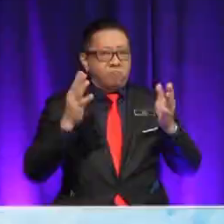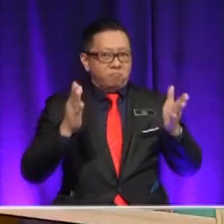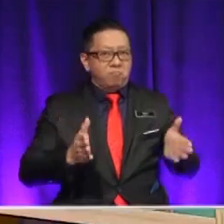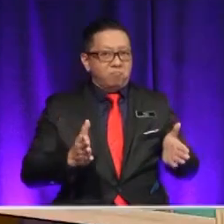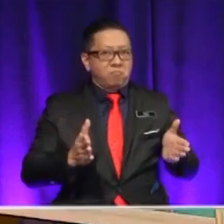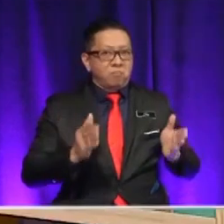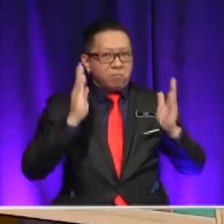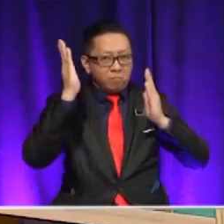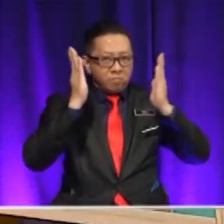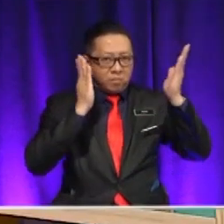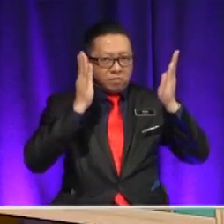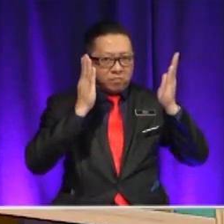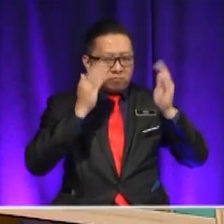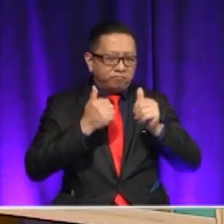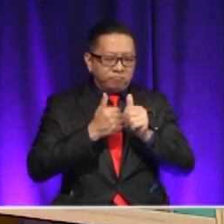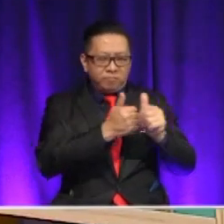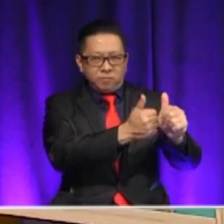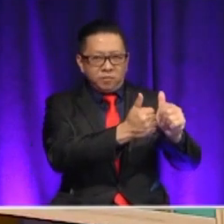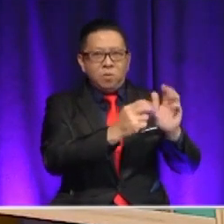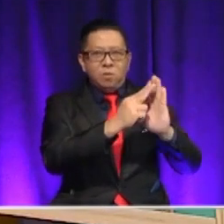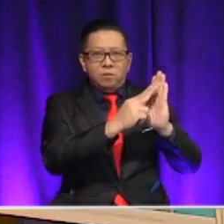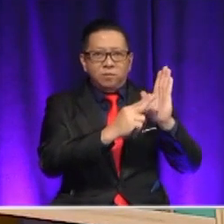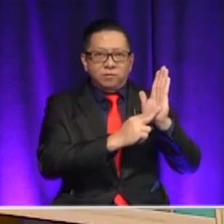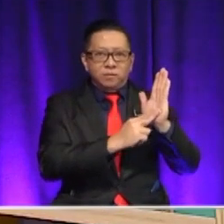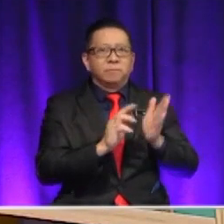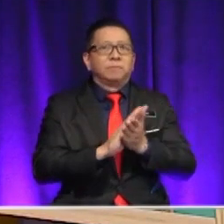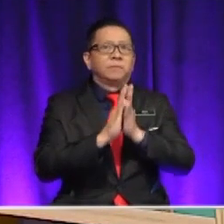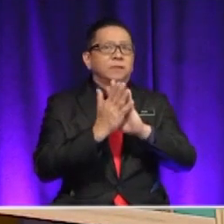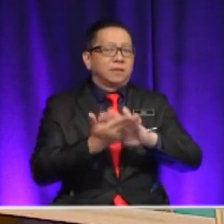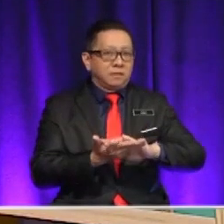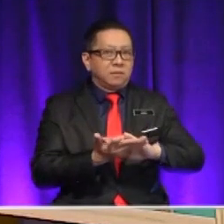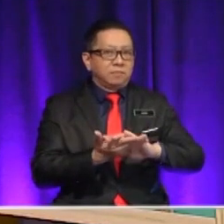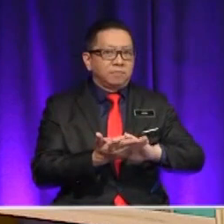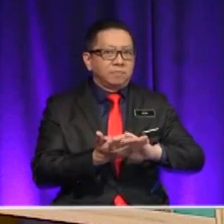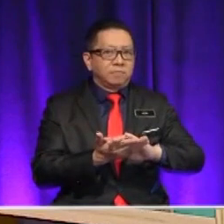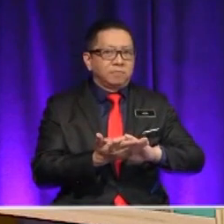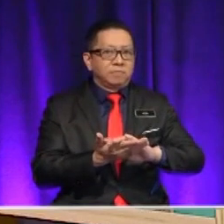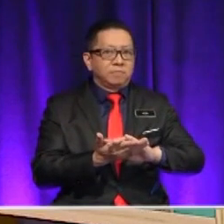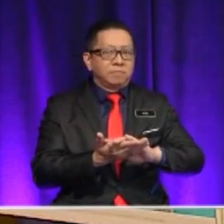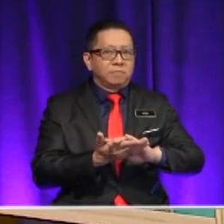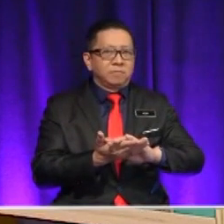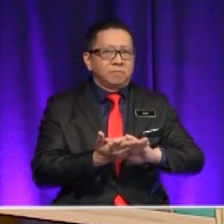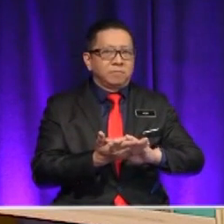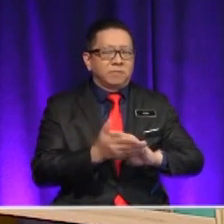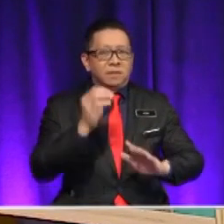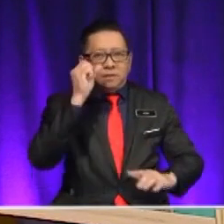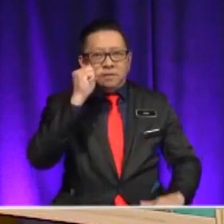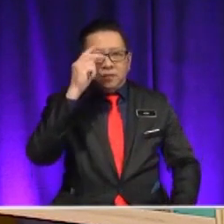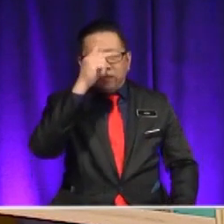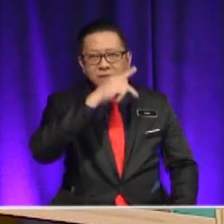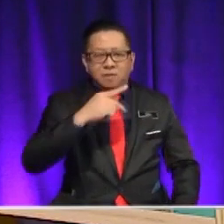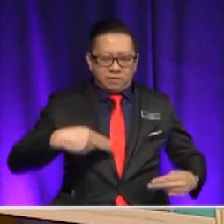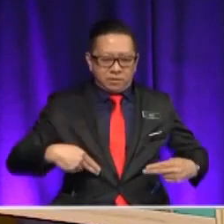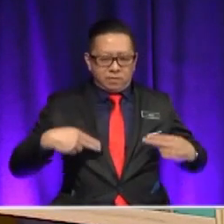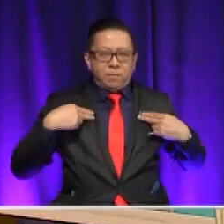dilaksanakan oleh kerajaan di Malaysia, okey, jadi keadaan itu dapat memupuk ataupun sikap kehidupan